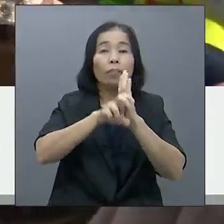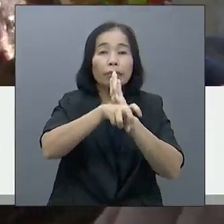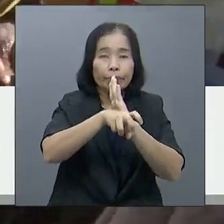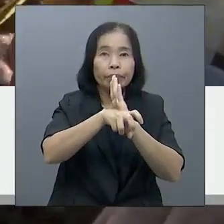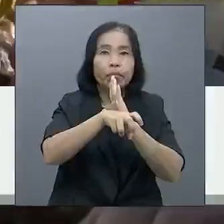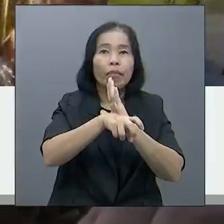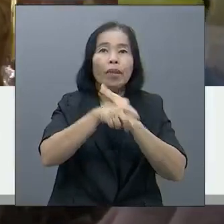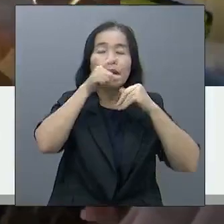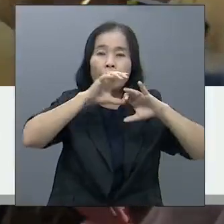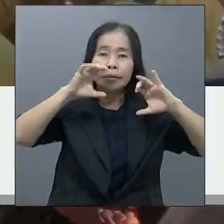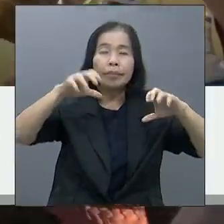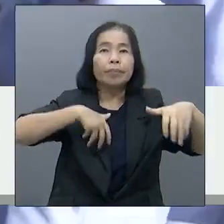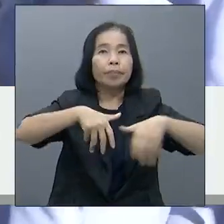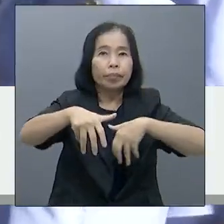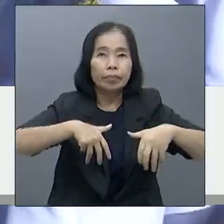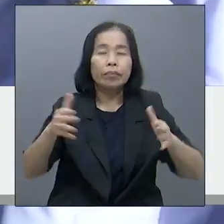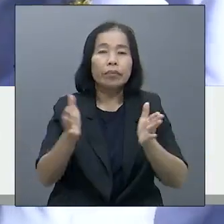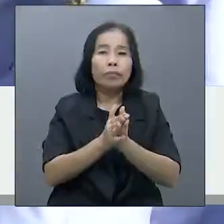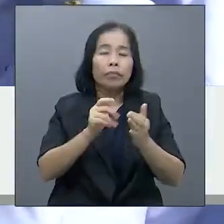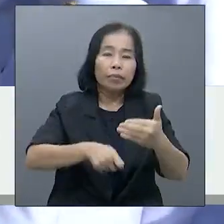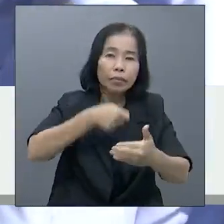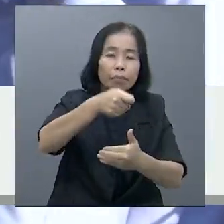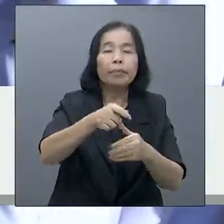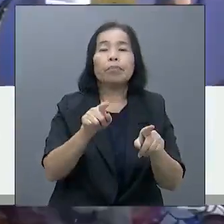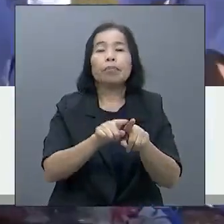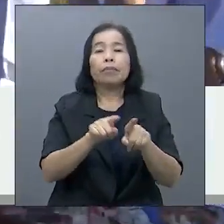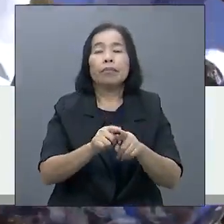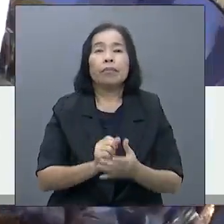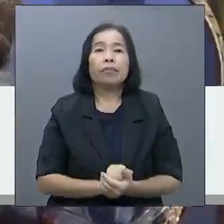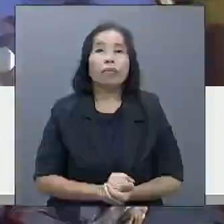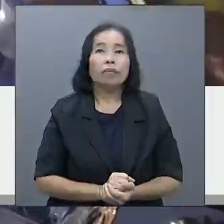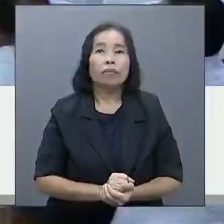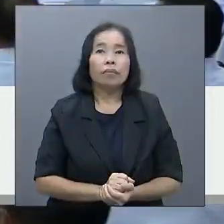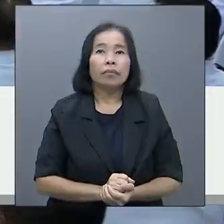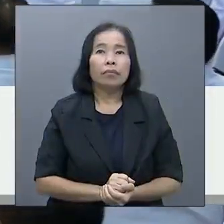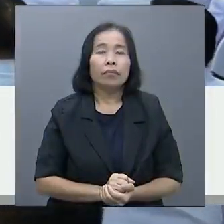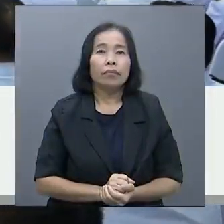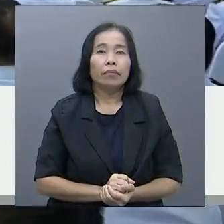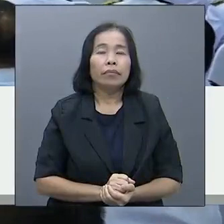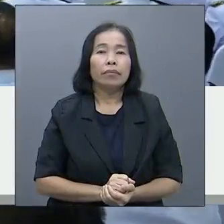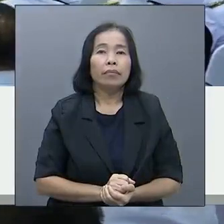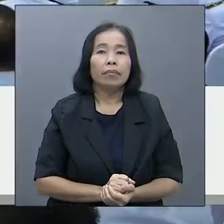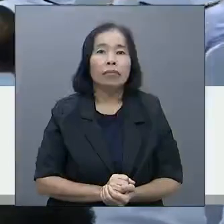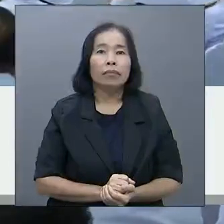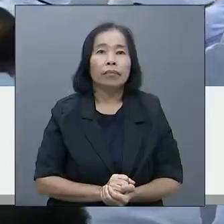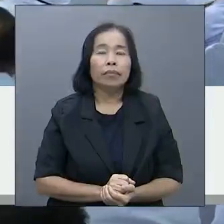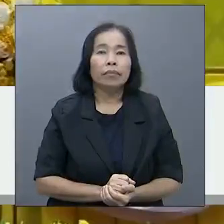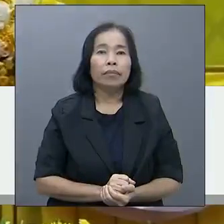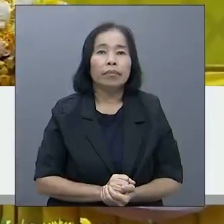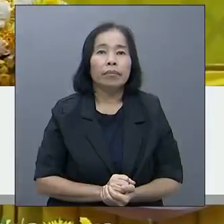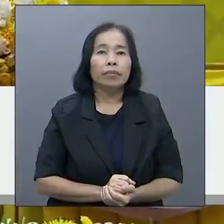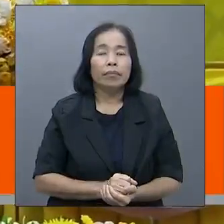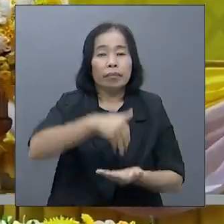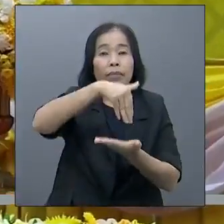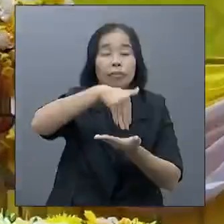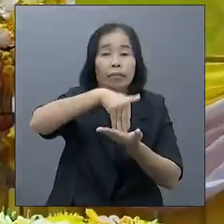ประชาชนร่วมกันทำบุญตักบาตเพื่อถวายเป็นพระราชกุศลค่ะไม่ต่างจากที่ศาลากลางจังหวัด